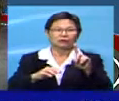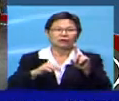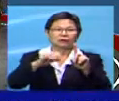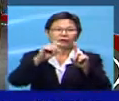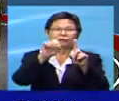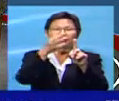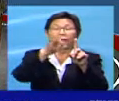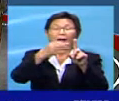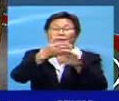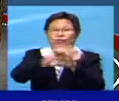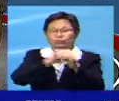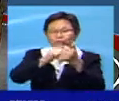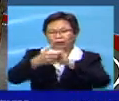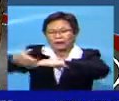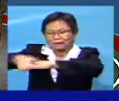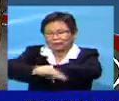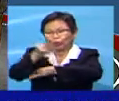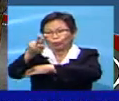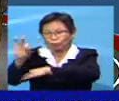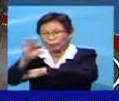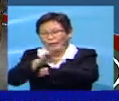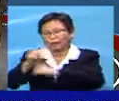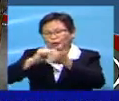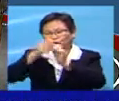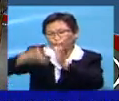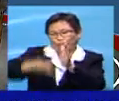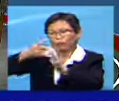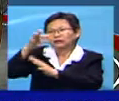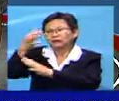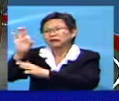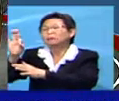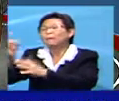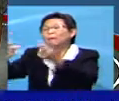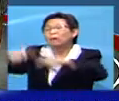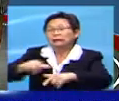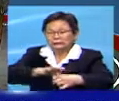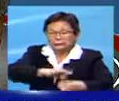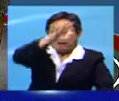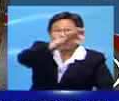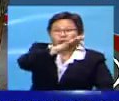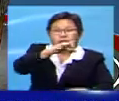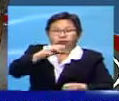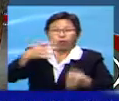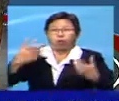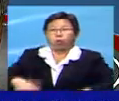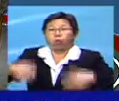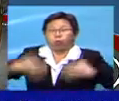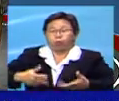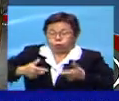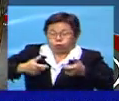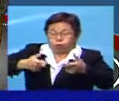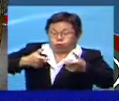119 hari sebelum temasya Sukan SEA ke-29 dan Sukan Para ASEAN ke-9 berlangsung, semangat dan kehangatan menerusi larian baton